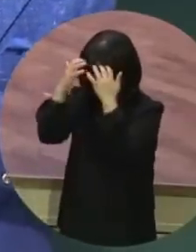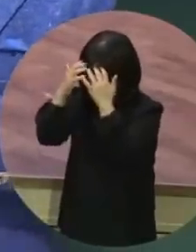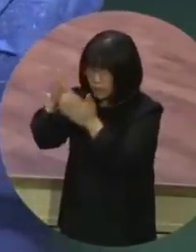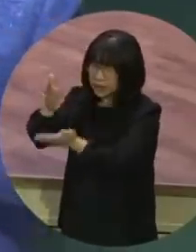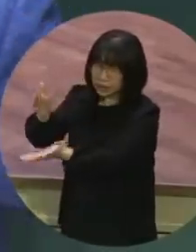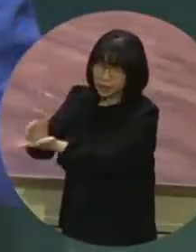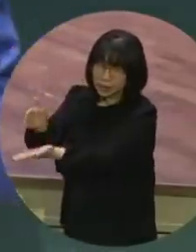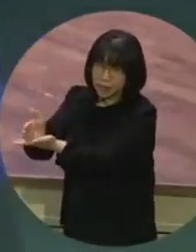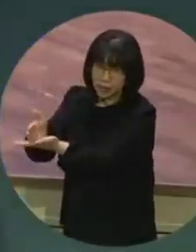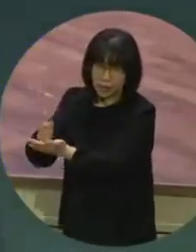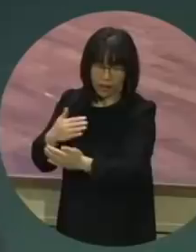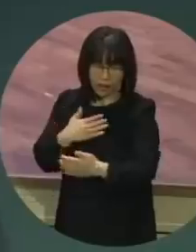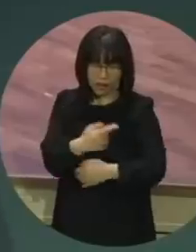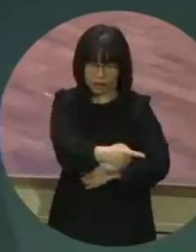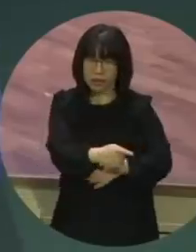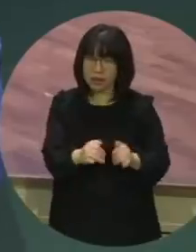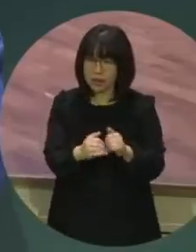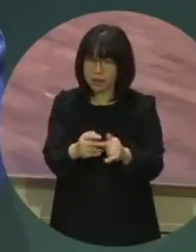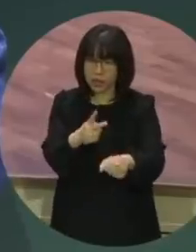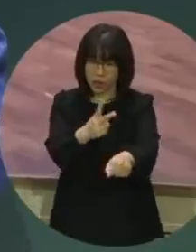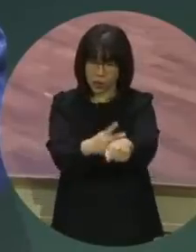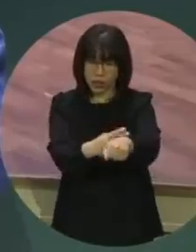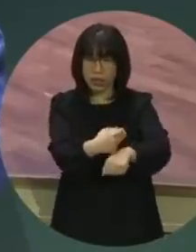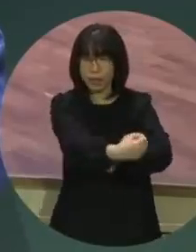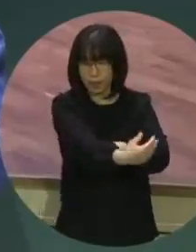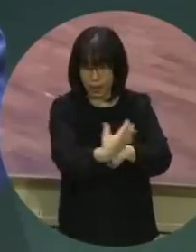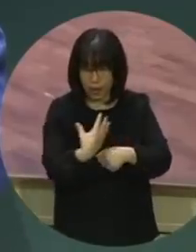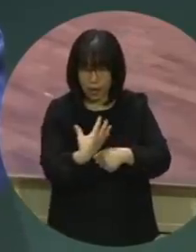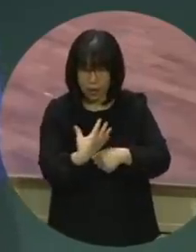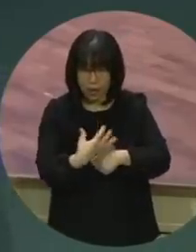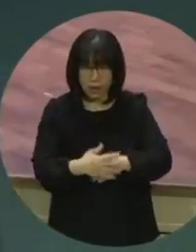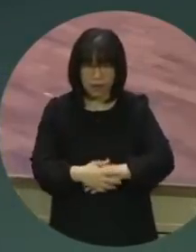할 때 스터드 한 말이에요. 뭐라 했냐?